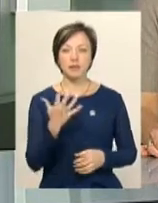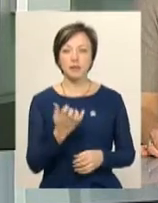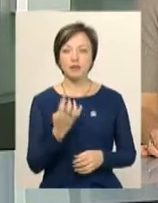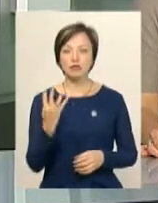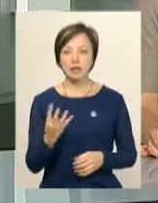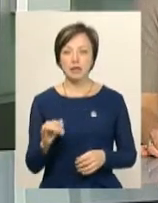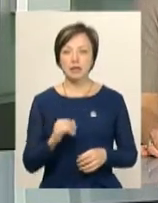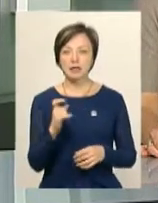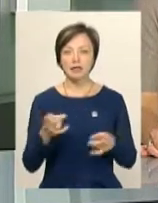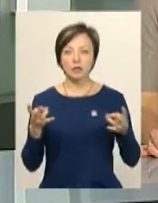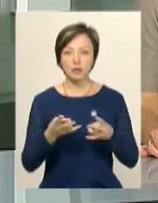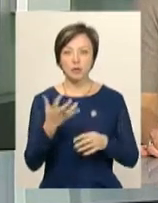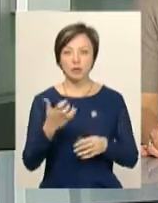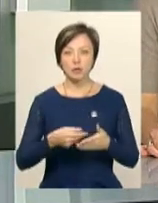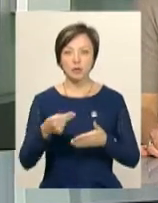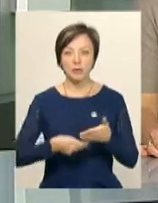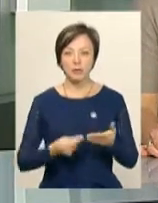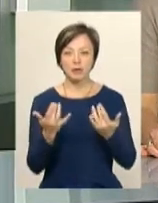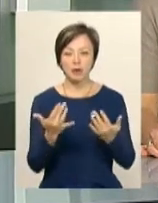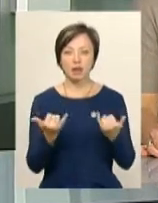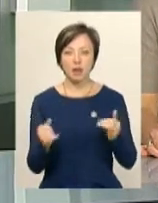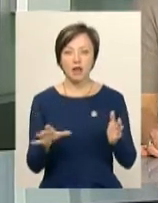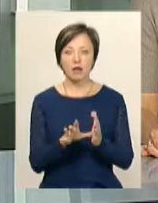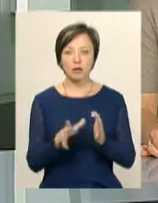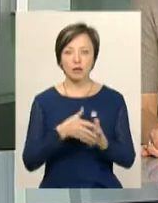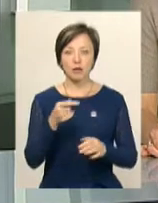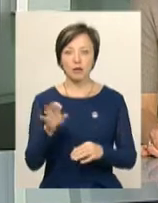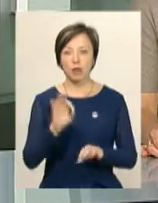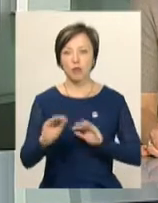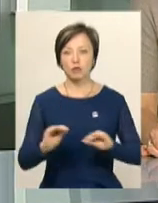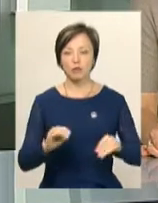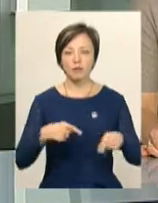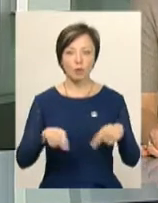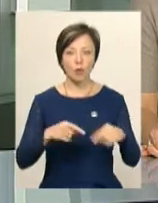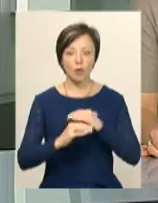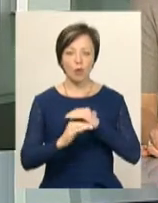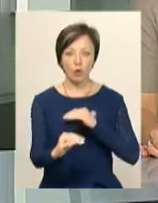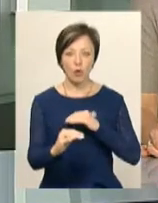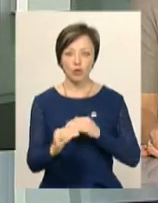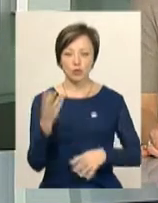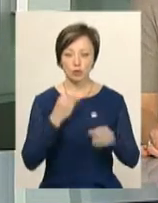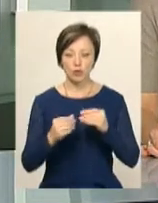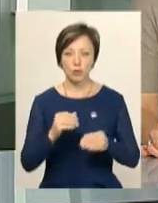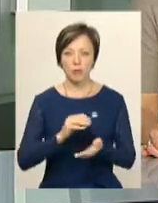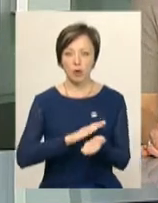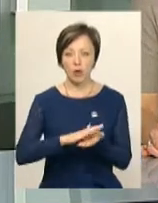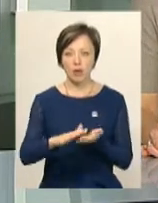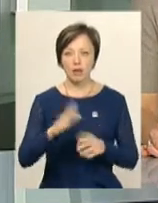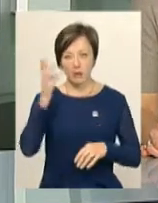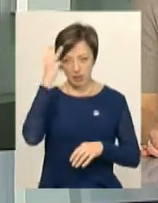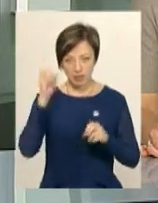504 з необхідних 500 підписів набрала сьогодні електронна петиція про облаштування футбольного поля зі штучним покриттям у